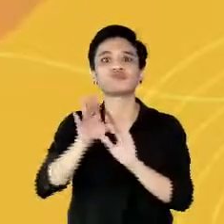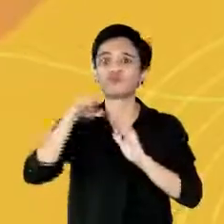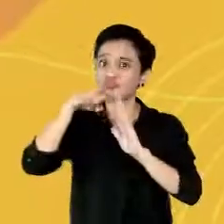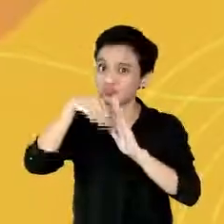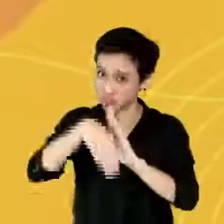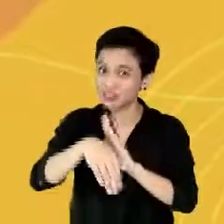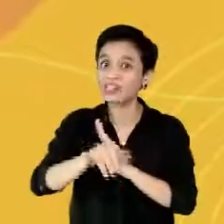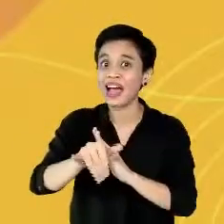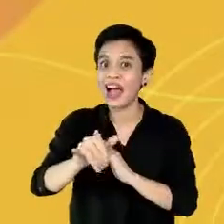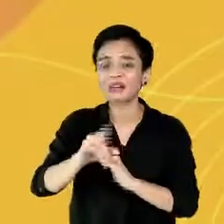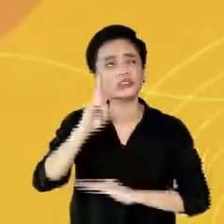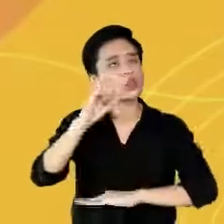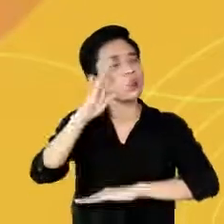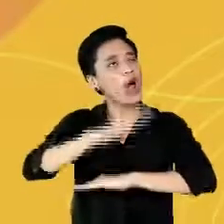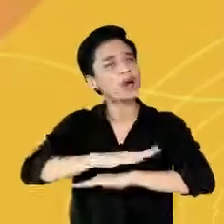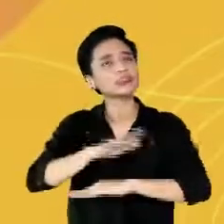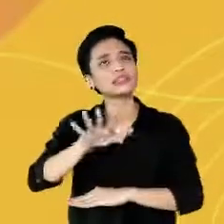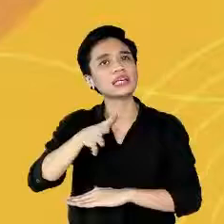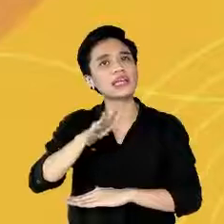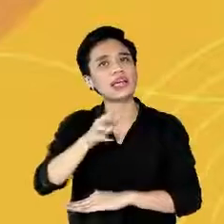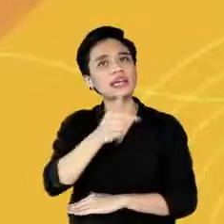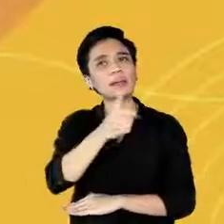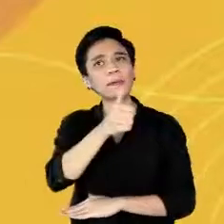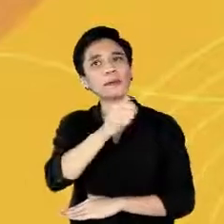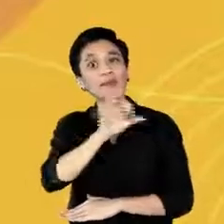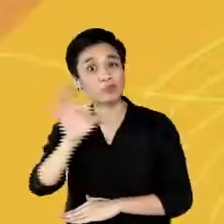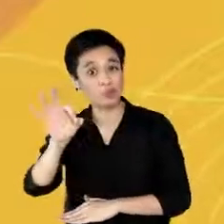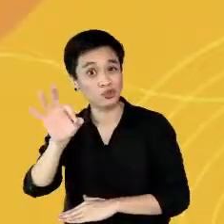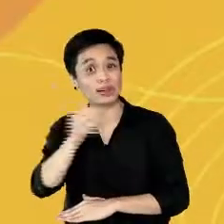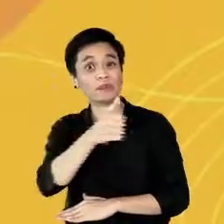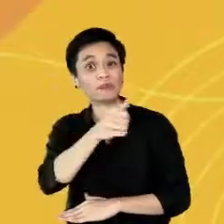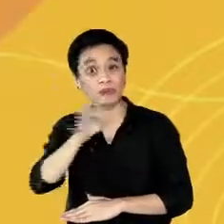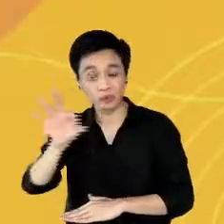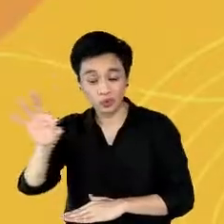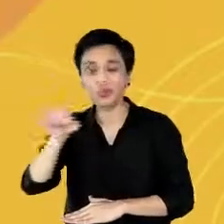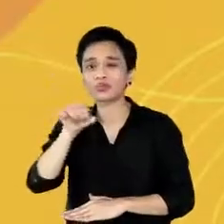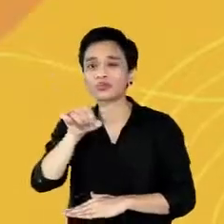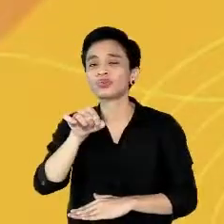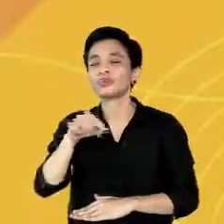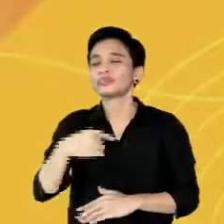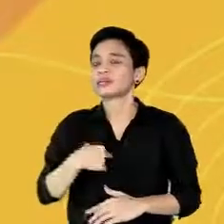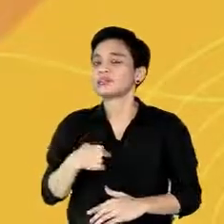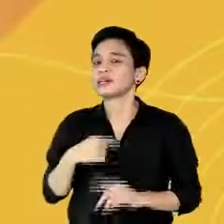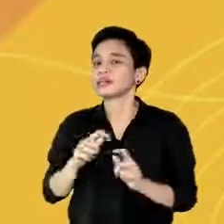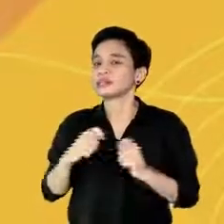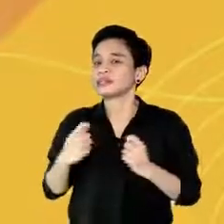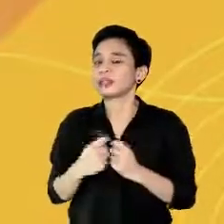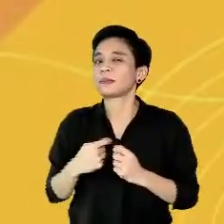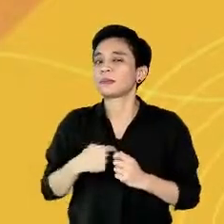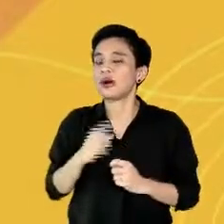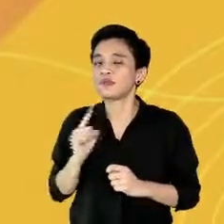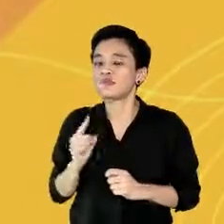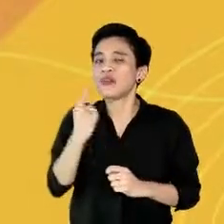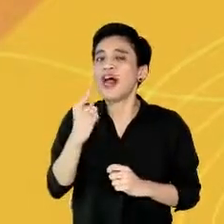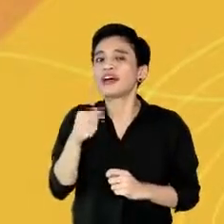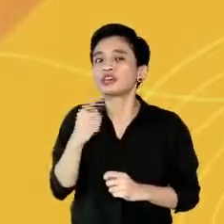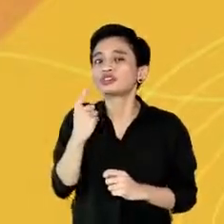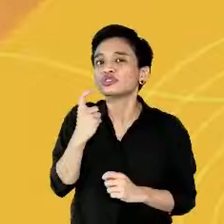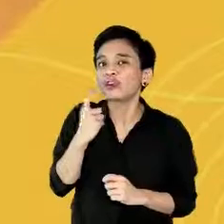kasus aktivitas harian di posisi Thamrin kita sudah mulai membuka piloting